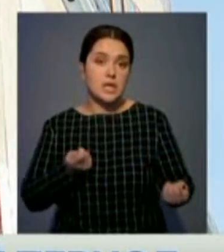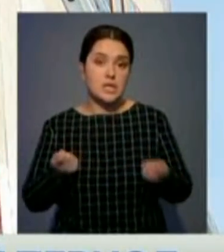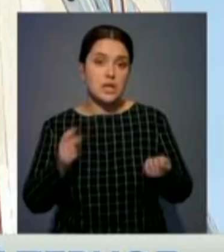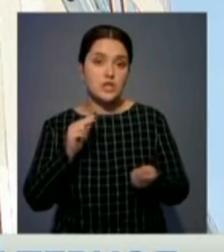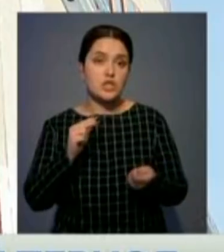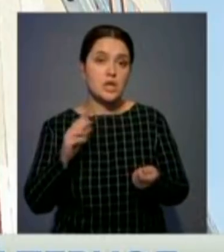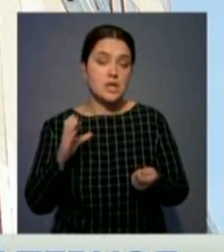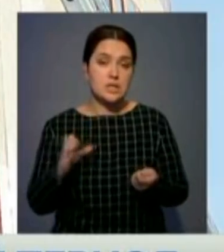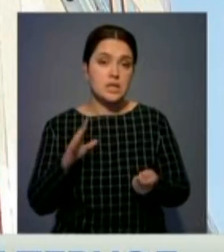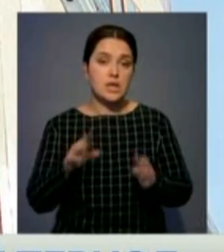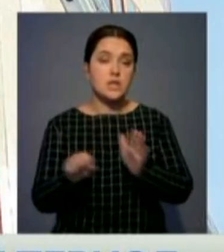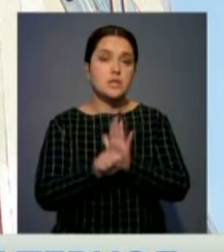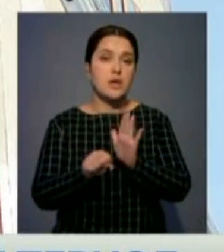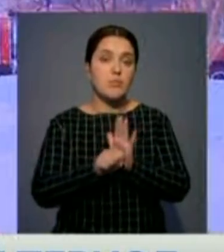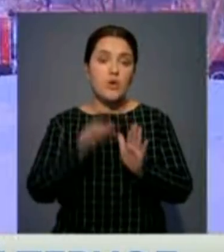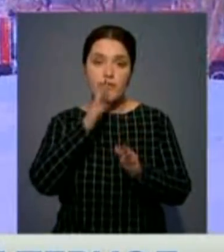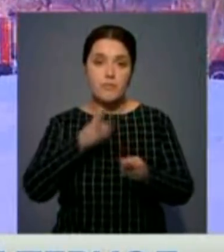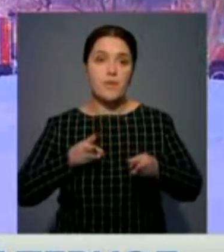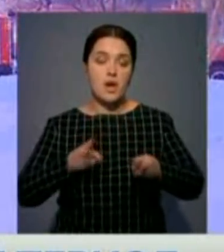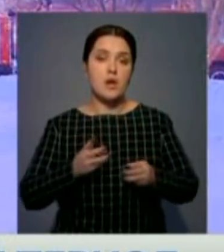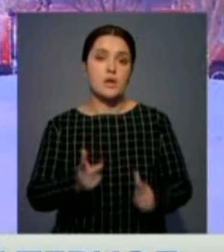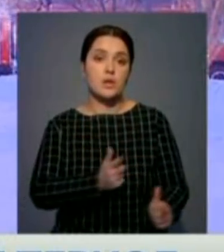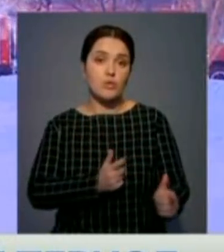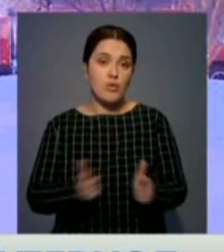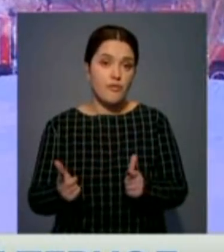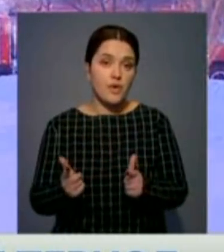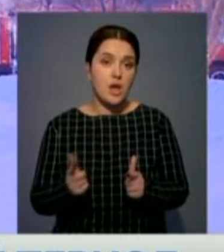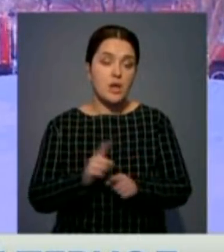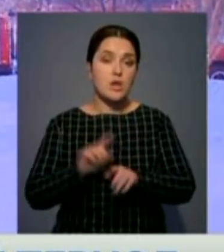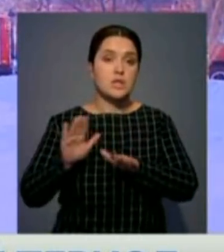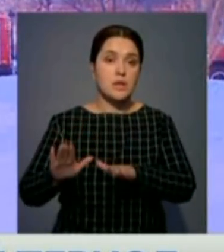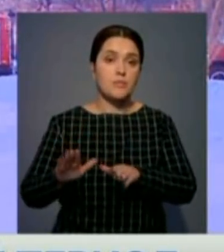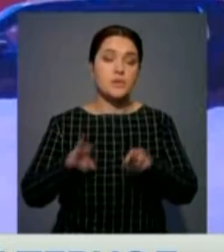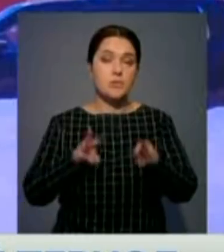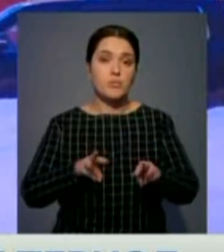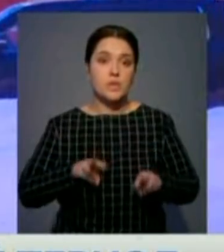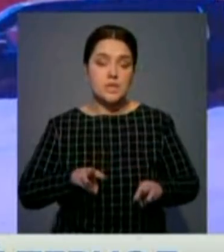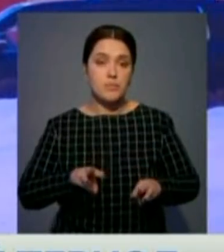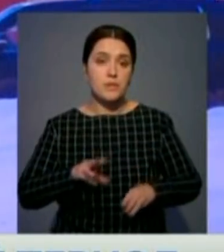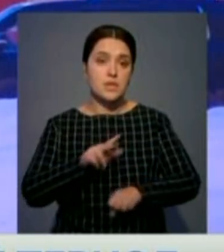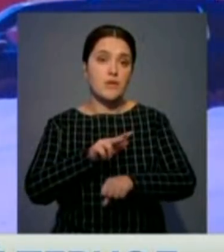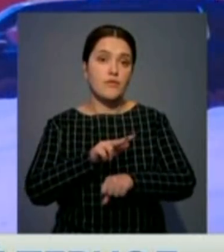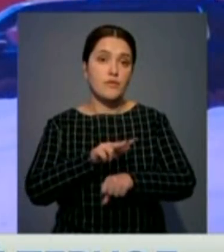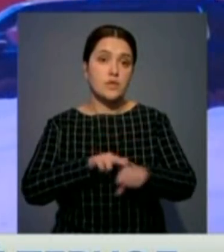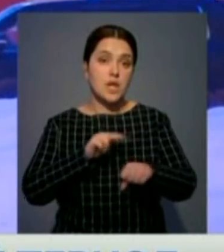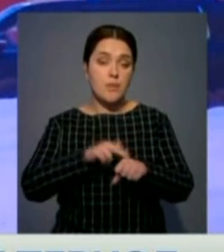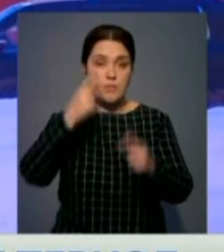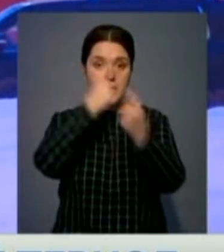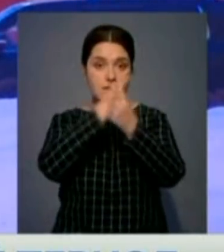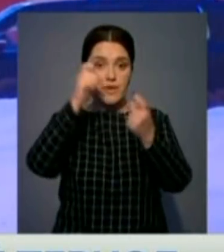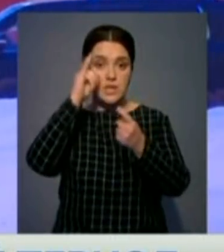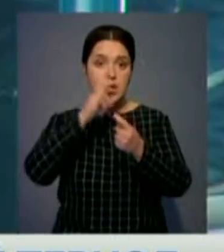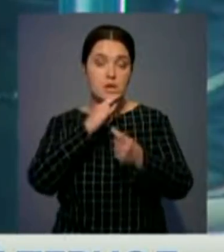управления реагирования на чрезвычайные ситуации к зимнему периоду готовы. Ко всему прочему, заместитель министра внутренних дел